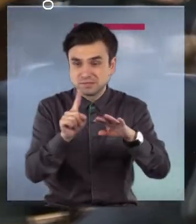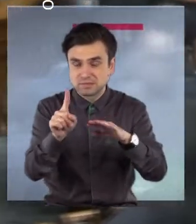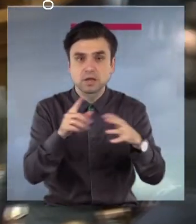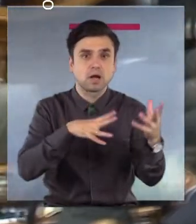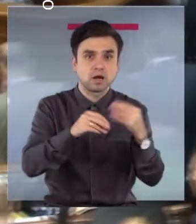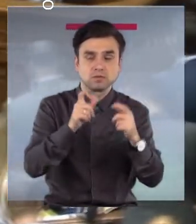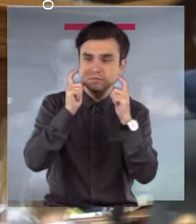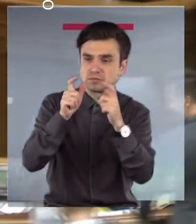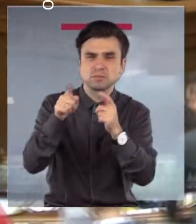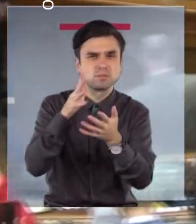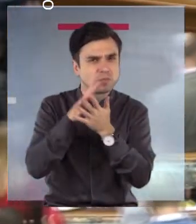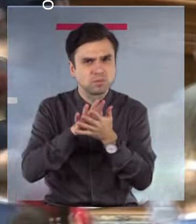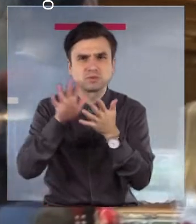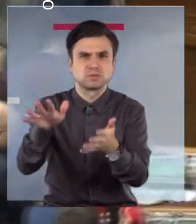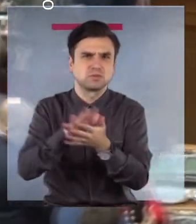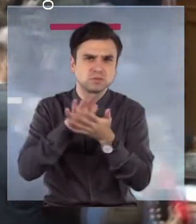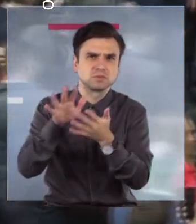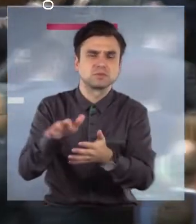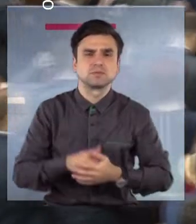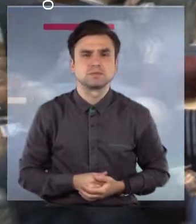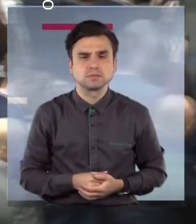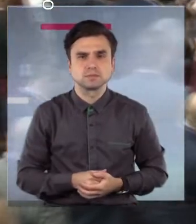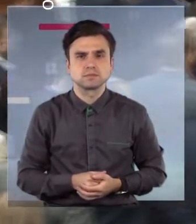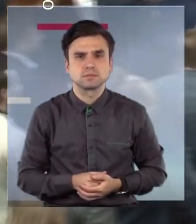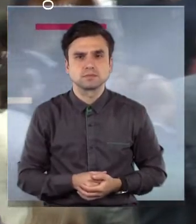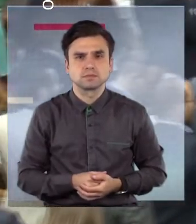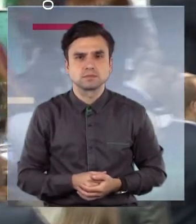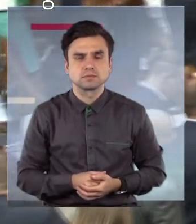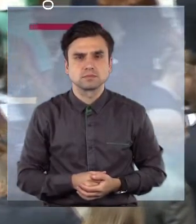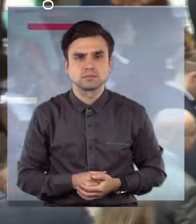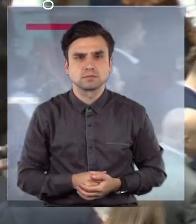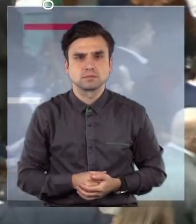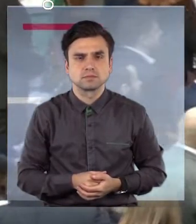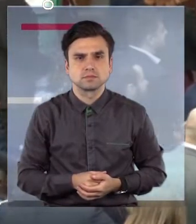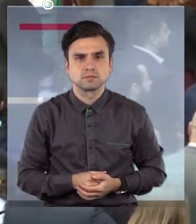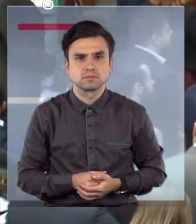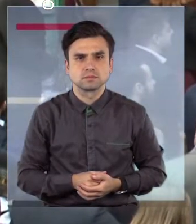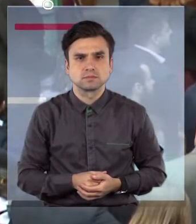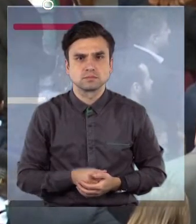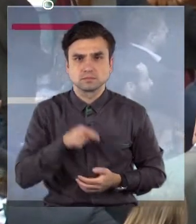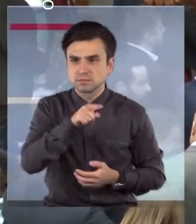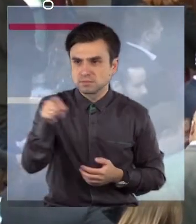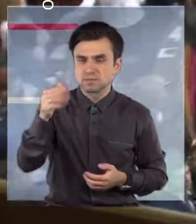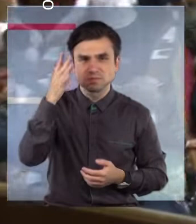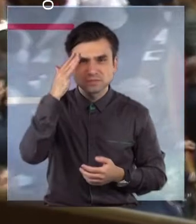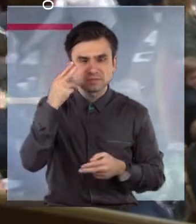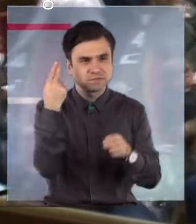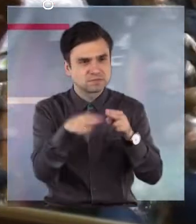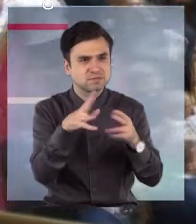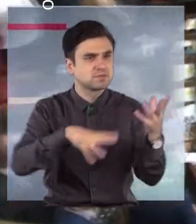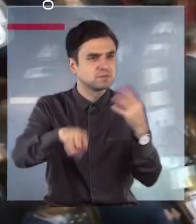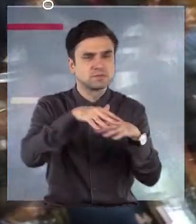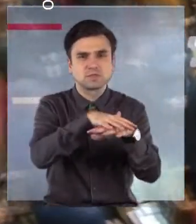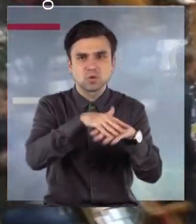Московський сапог! І вмурив тут всіх голодом, але ні! Сьогодні ми з цим!